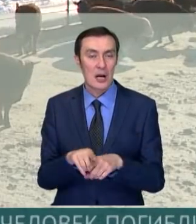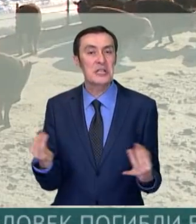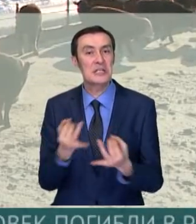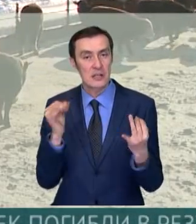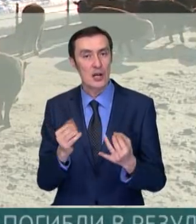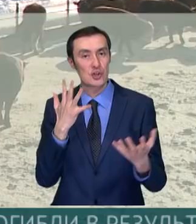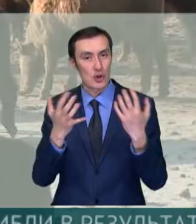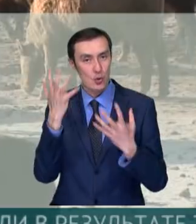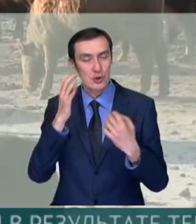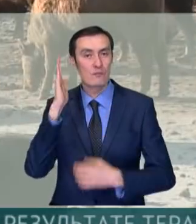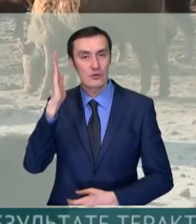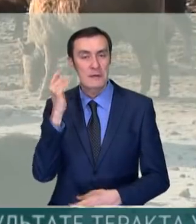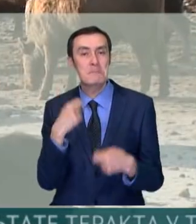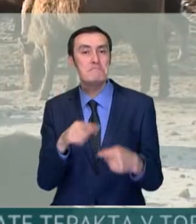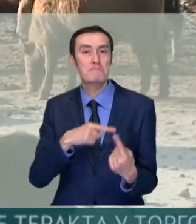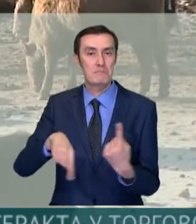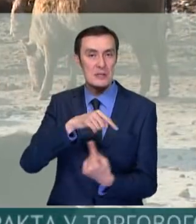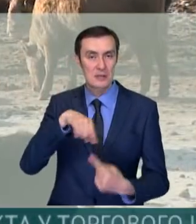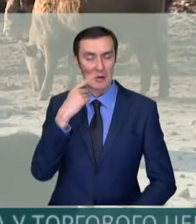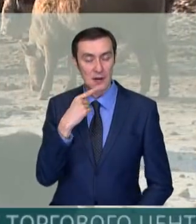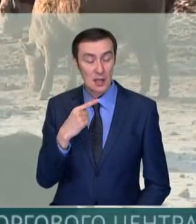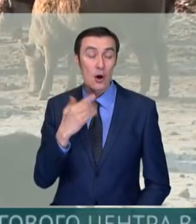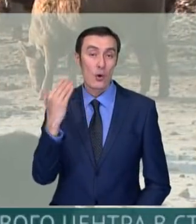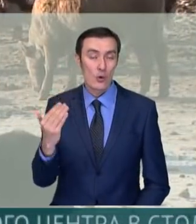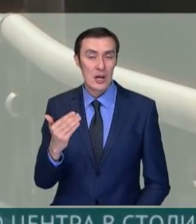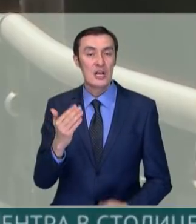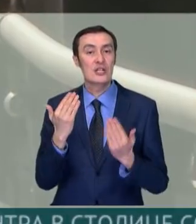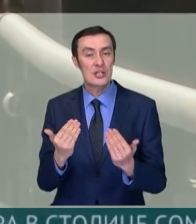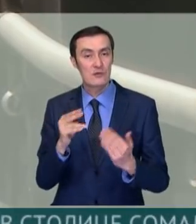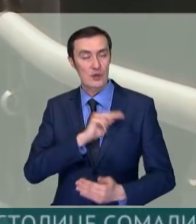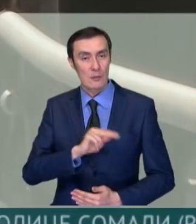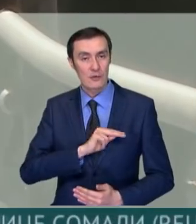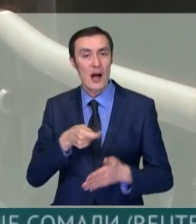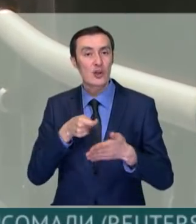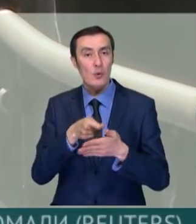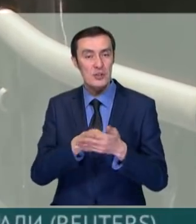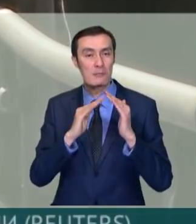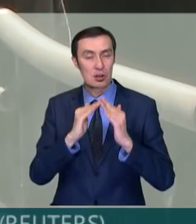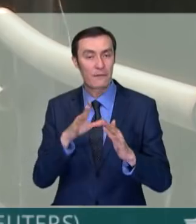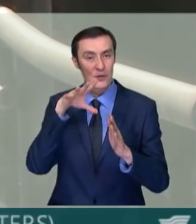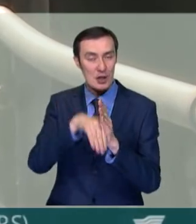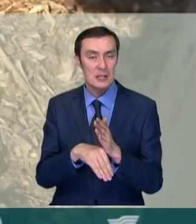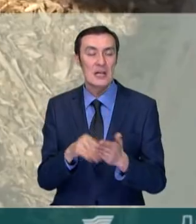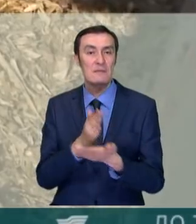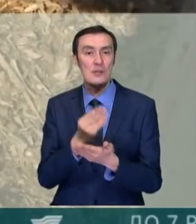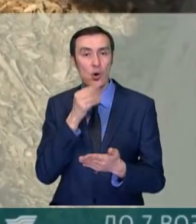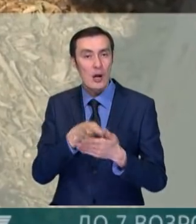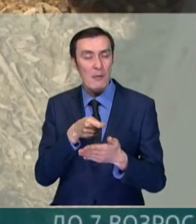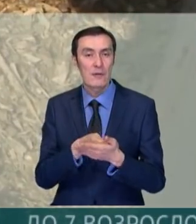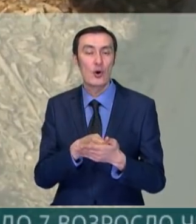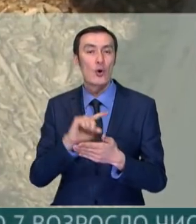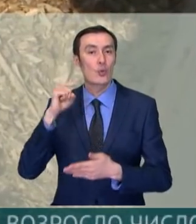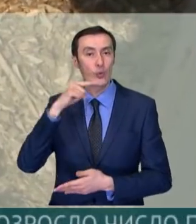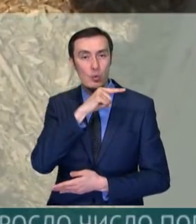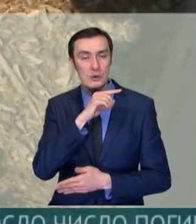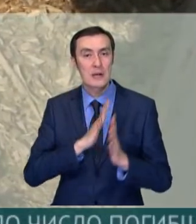как серьезный перспективный бизнес, говорит он. Действующая откормочная площадка – часть комплекса, куда входят кормовые кукурузные пашни и